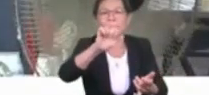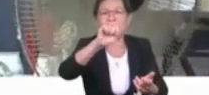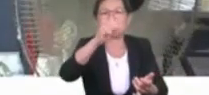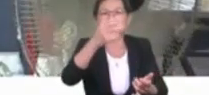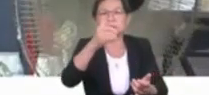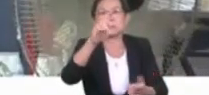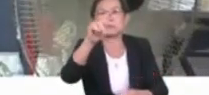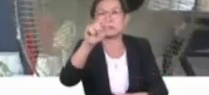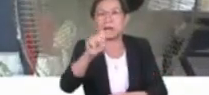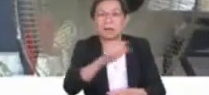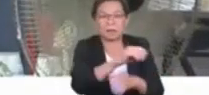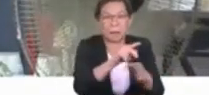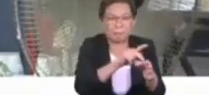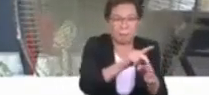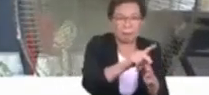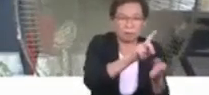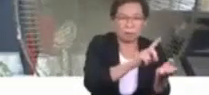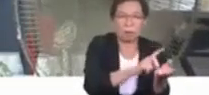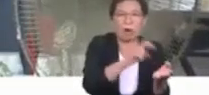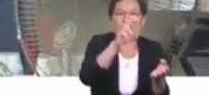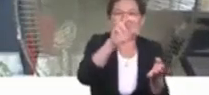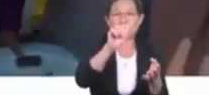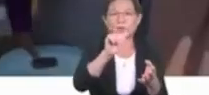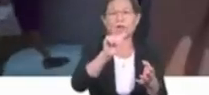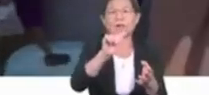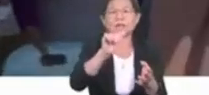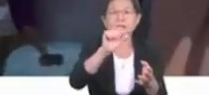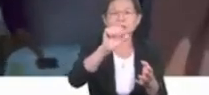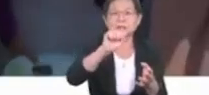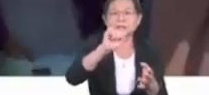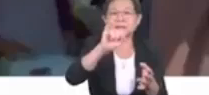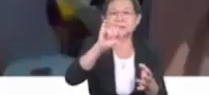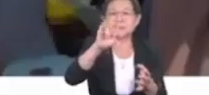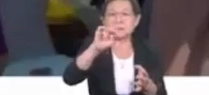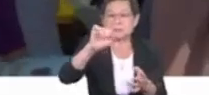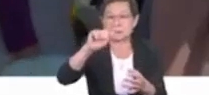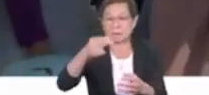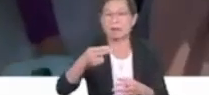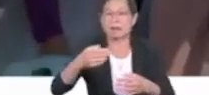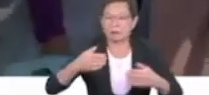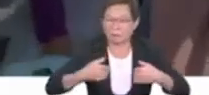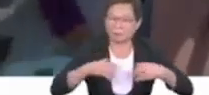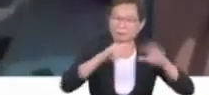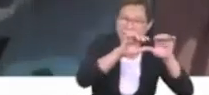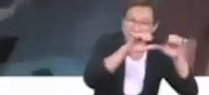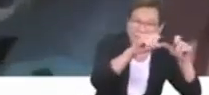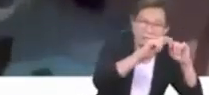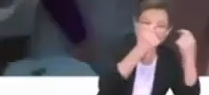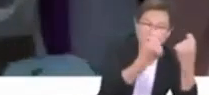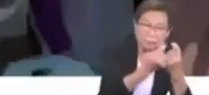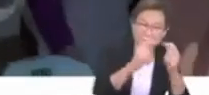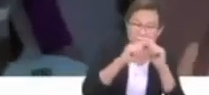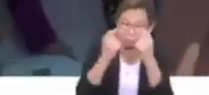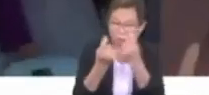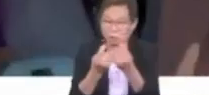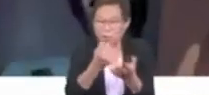dan pakar kita Dr. Rasina, dan kita ada tim-tim yang membantu seperti daripada